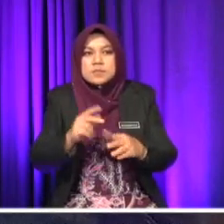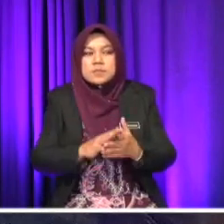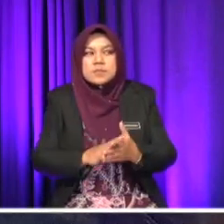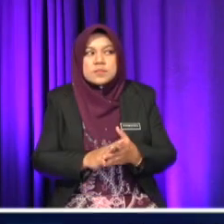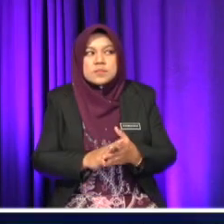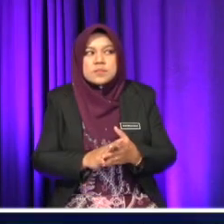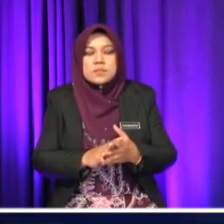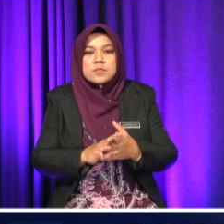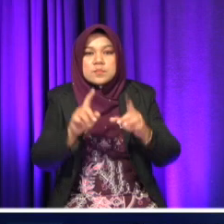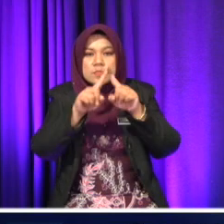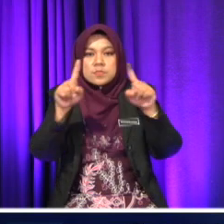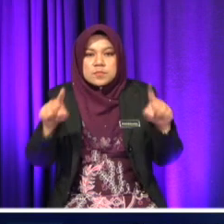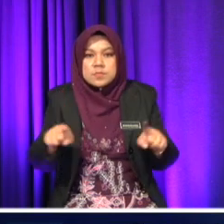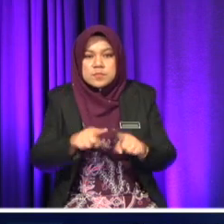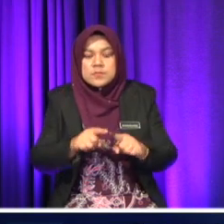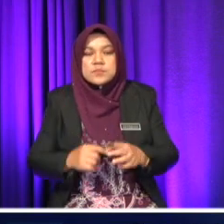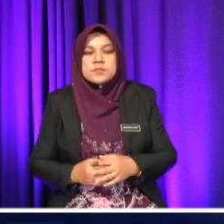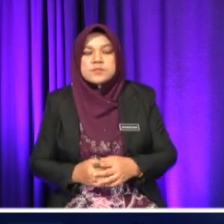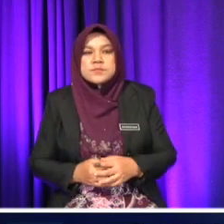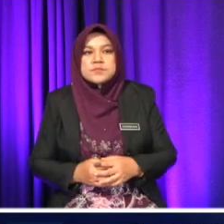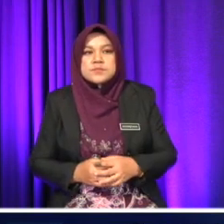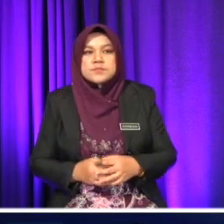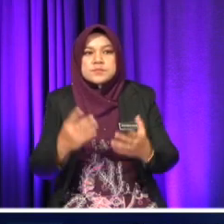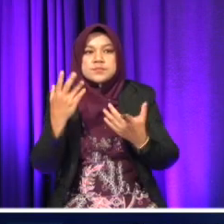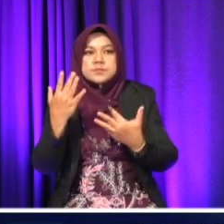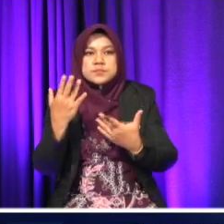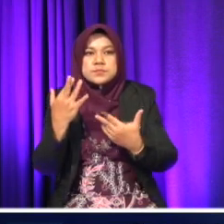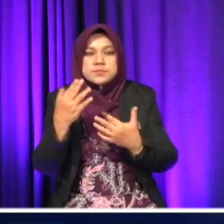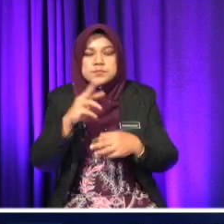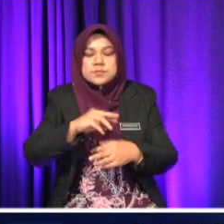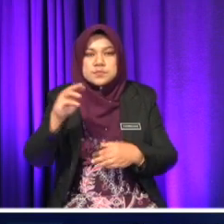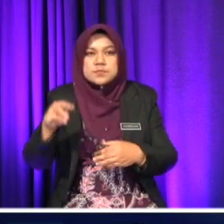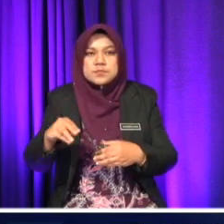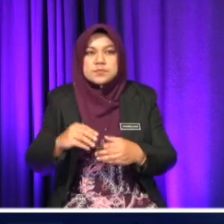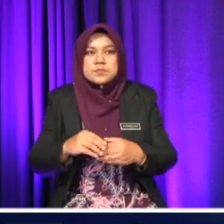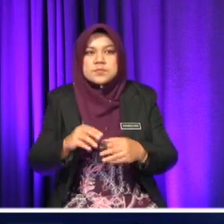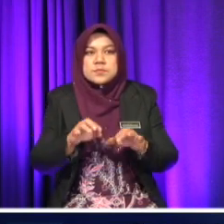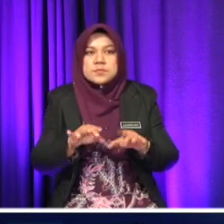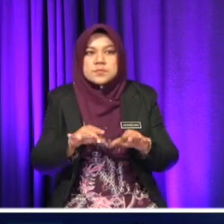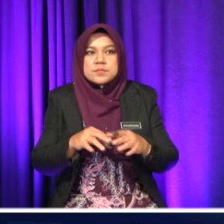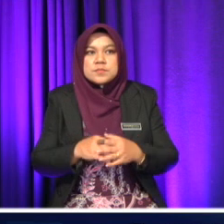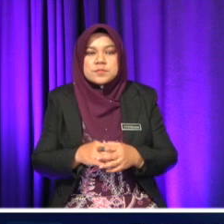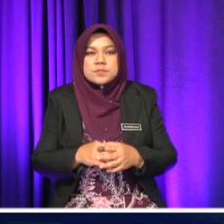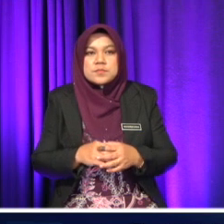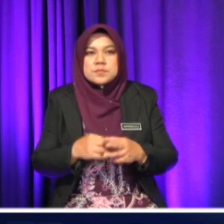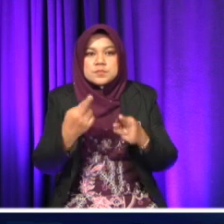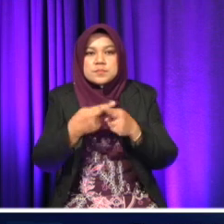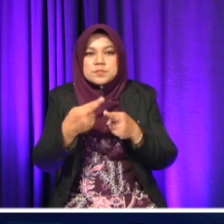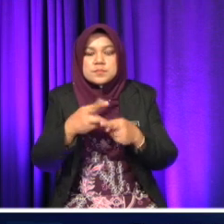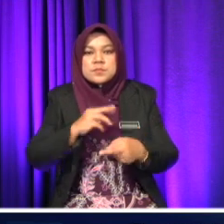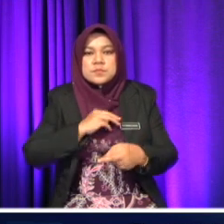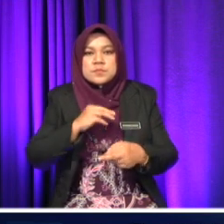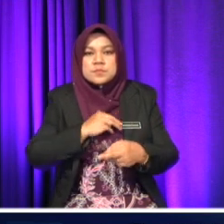kotak teks ya Jadi kita tunggu lah untuk murid-murid menaikkan rumusan masing-masing